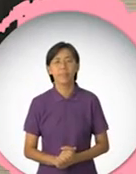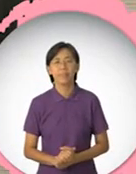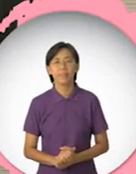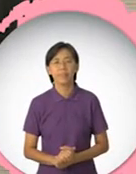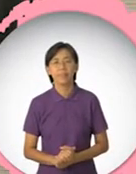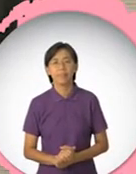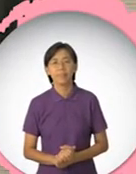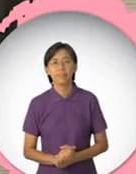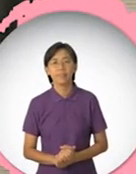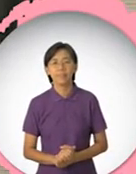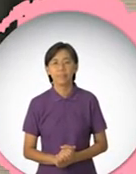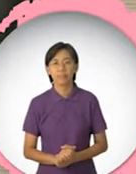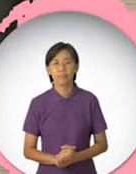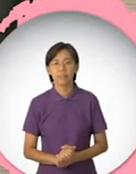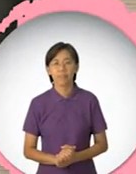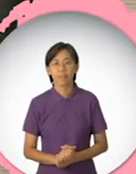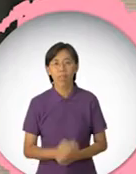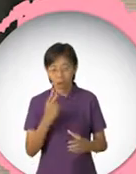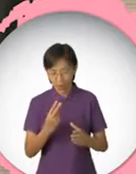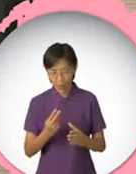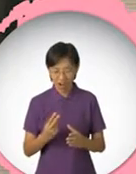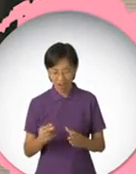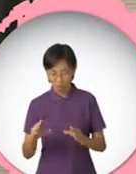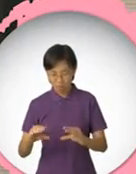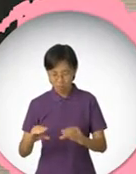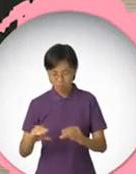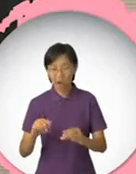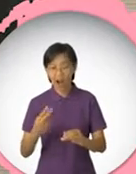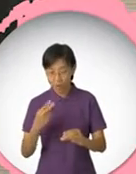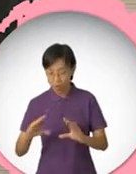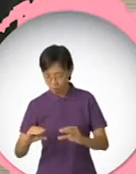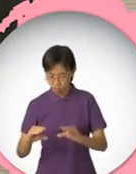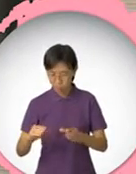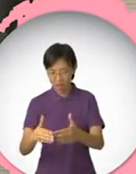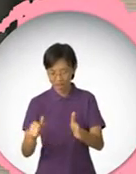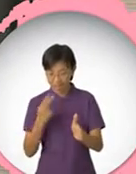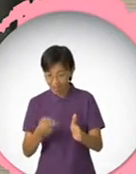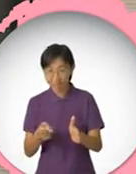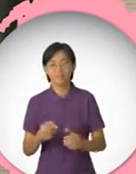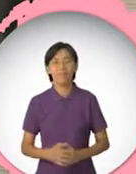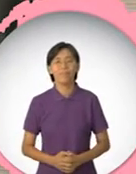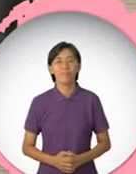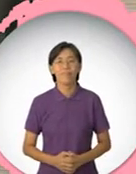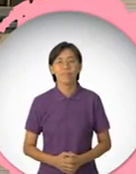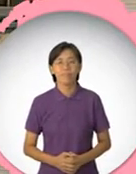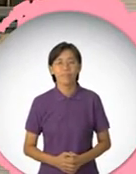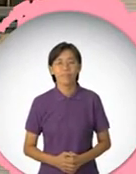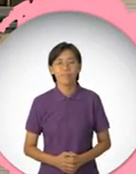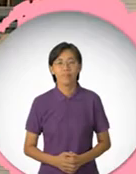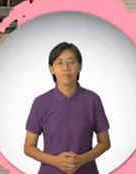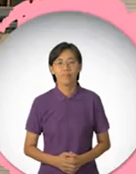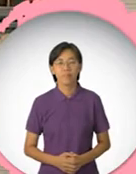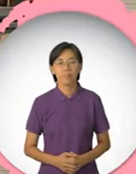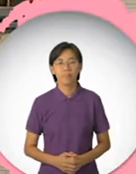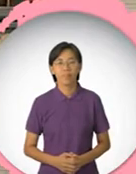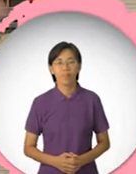นี่พอใส่เนยแล้วรู้สึกว่าเนื้อแป้งมันดูนุ่มขึ้นทันท ีใช่มันจะดูเหลวมากขึ้นนะคะนะคะระหว่างนี้ระหว่าง